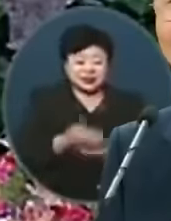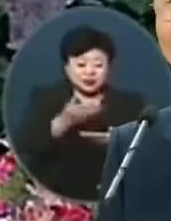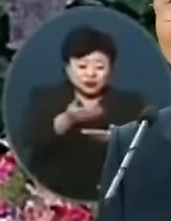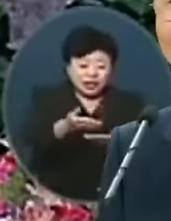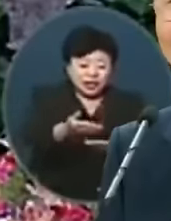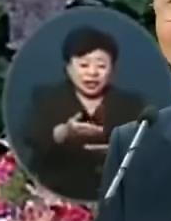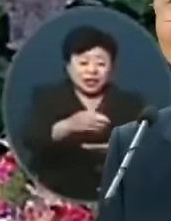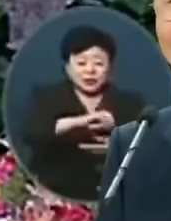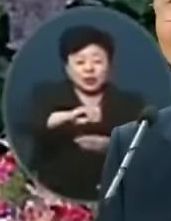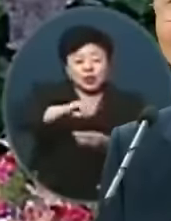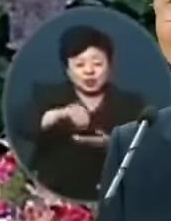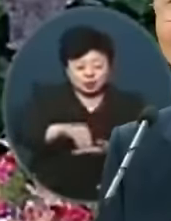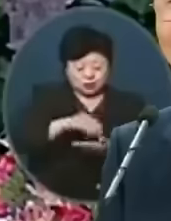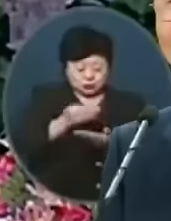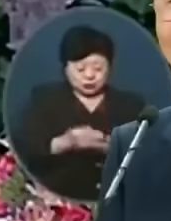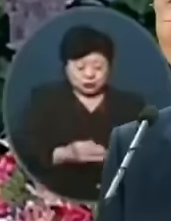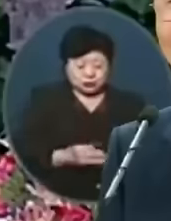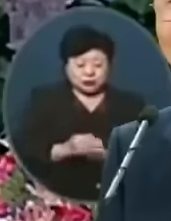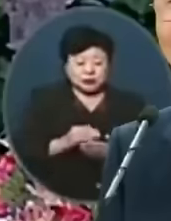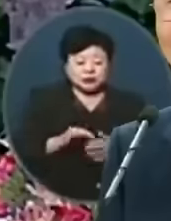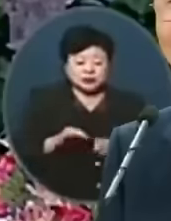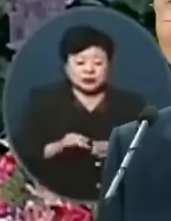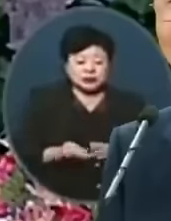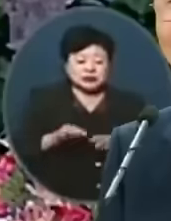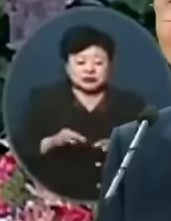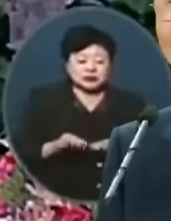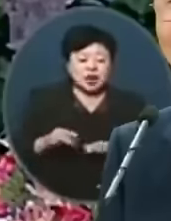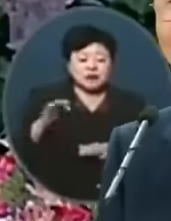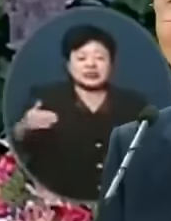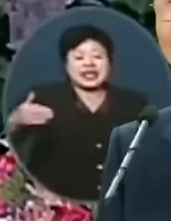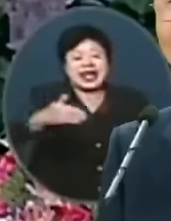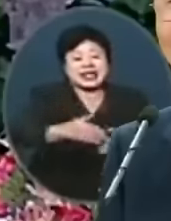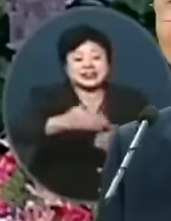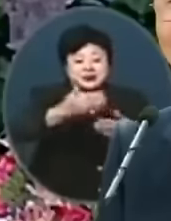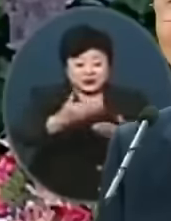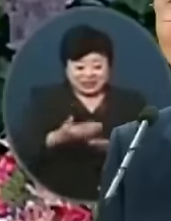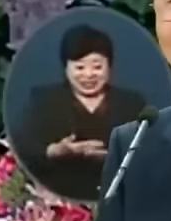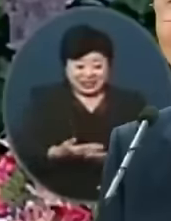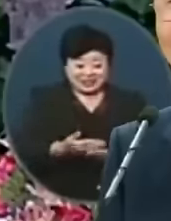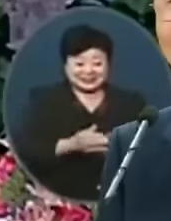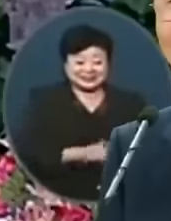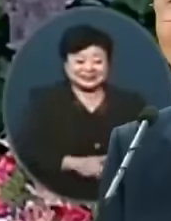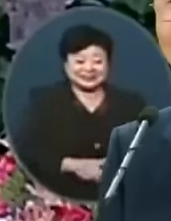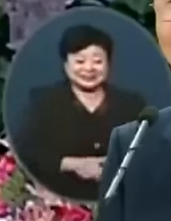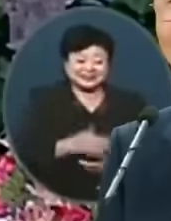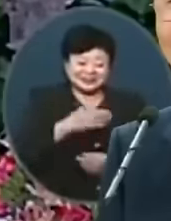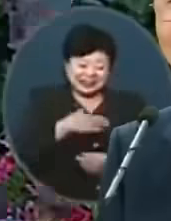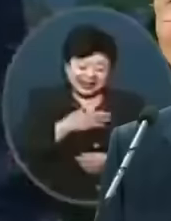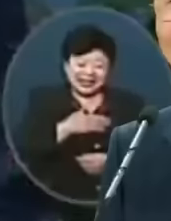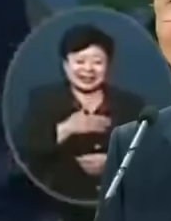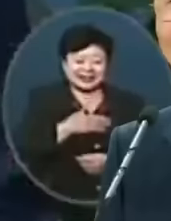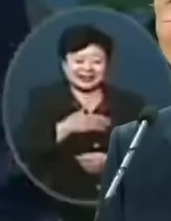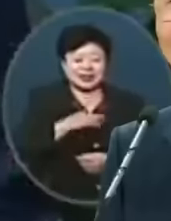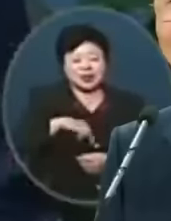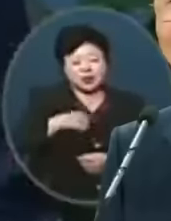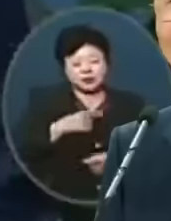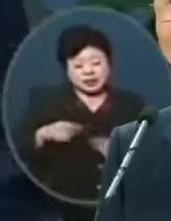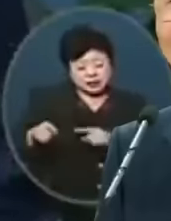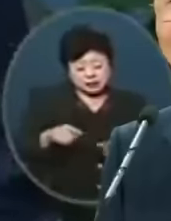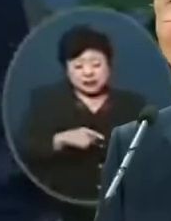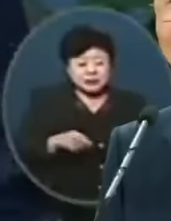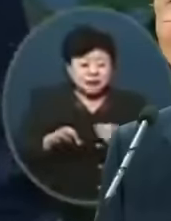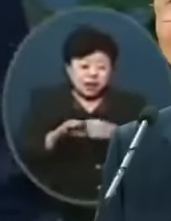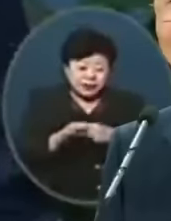그리하면 돌려줄 것이요 곧 후이 되어 흔들어 넘치게 해서 안겨주리라. 내가 혼자 누리고